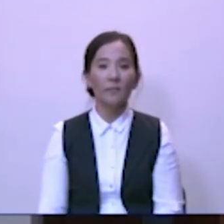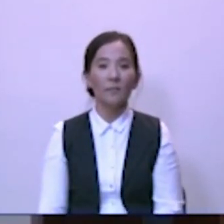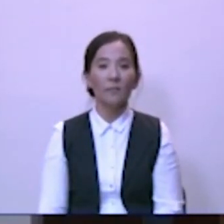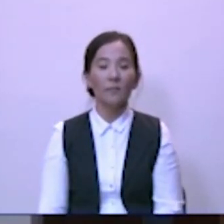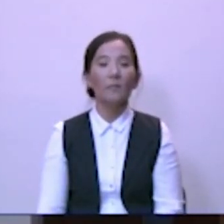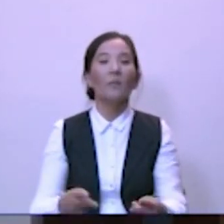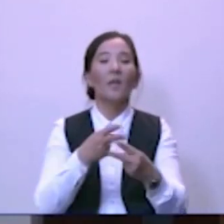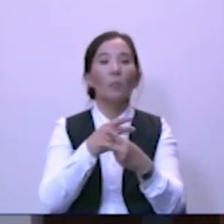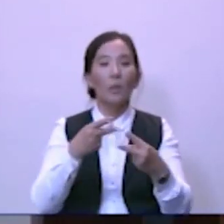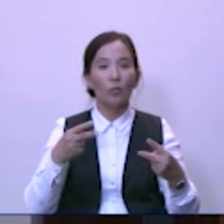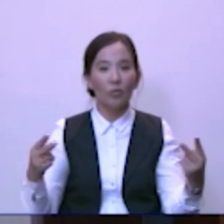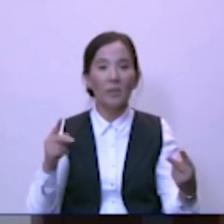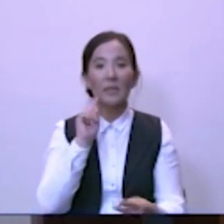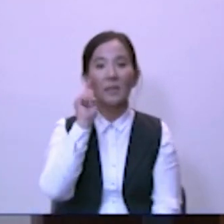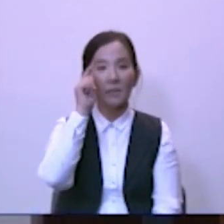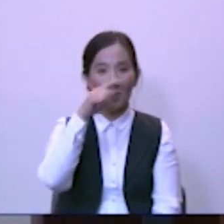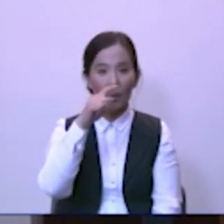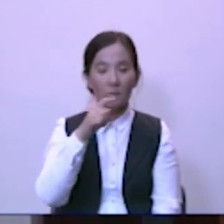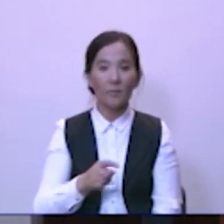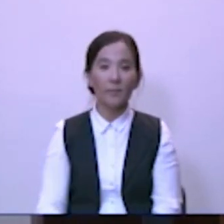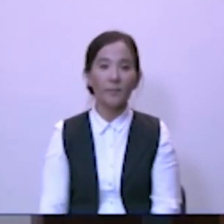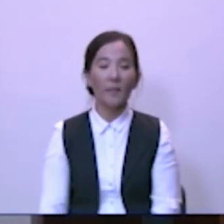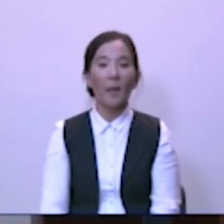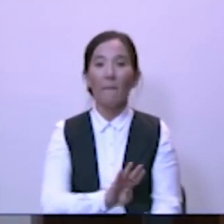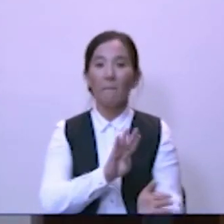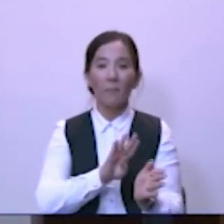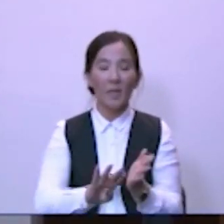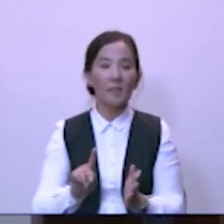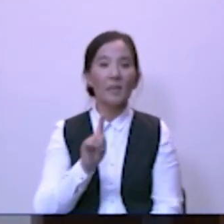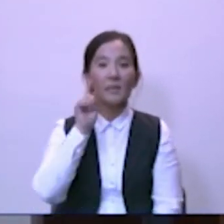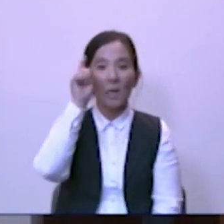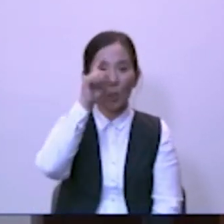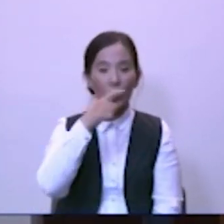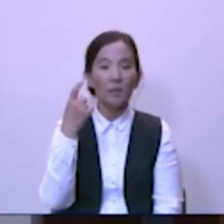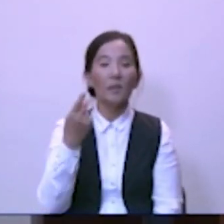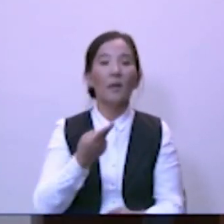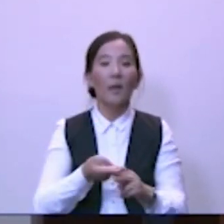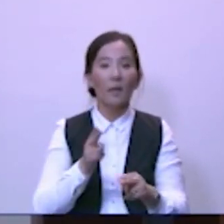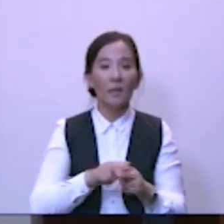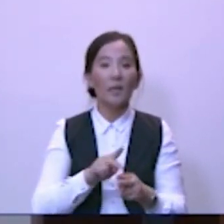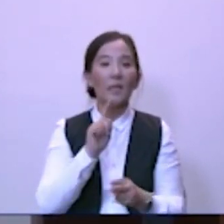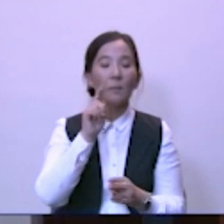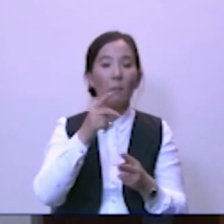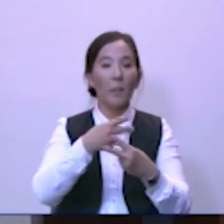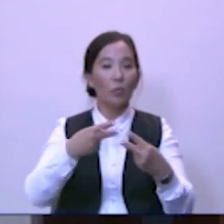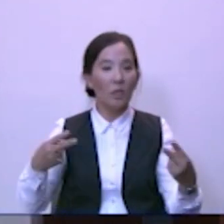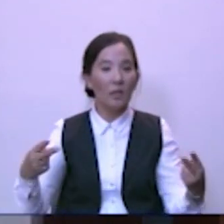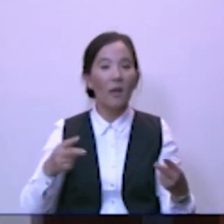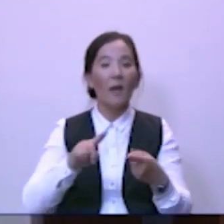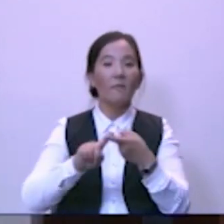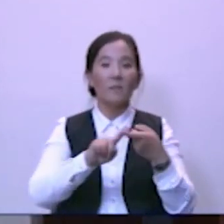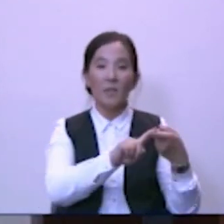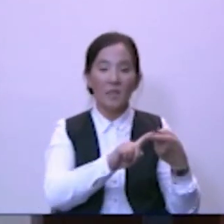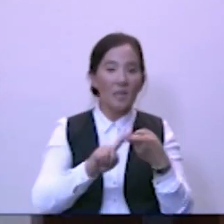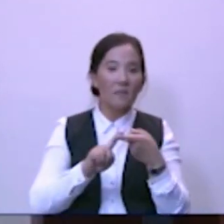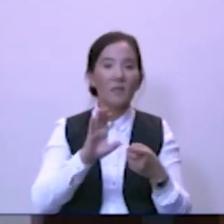получение кислот бескислородные кислоты получают при взаимодействии не металлов